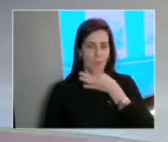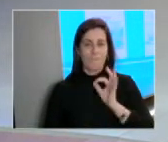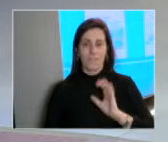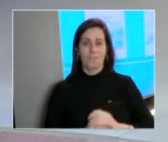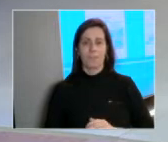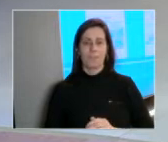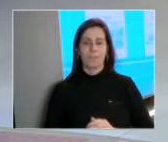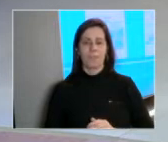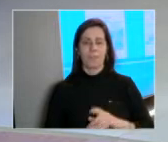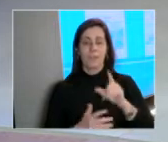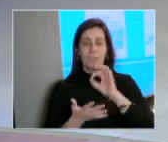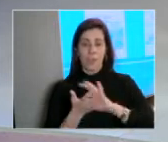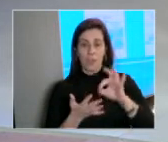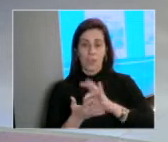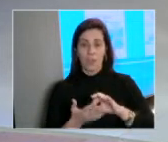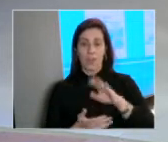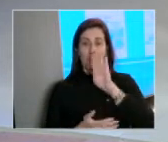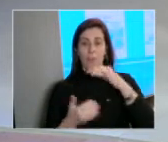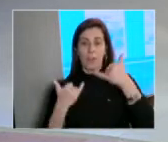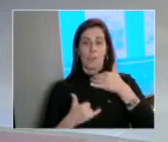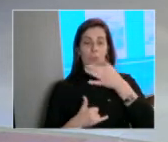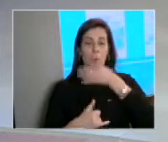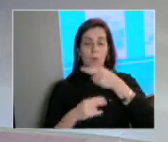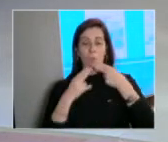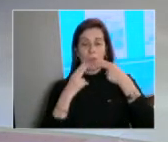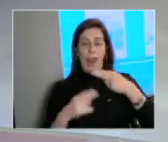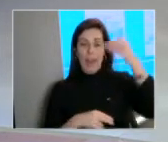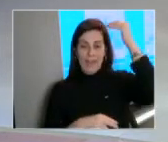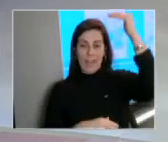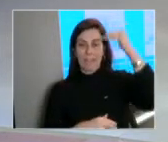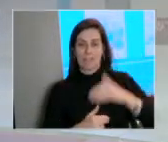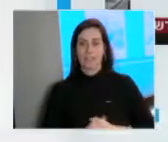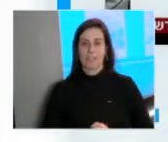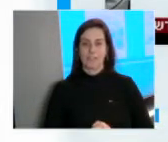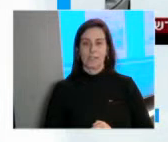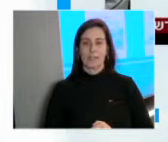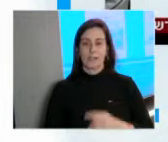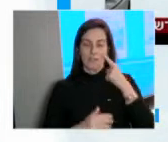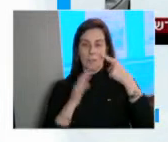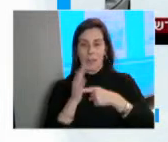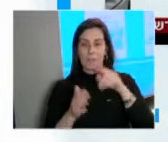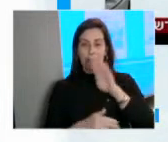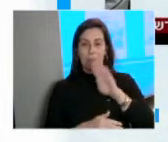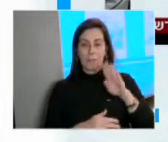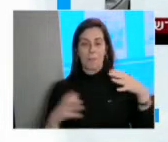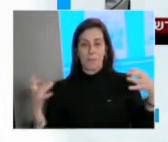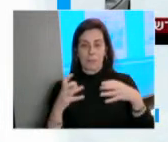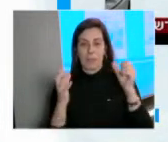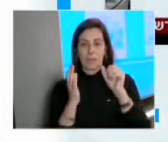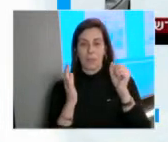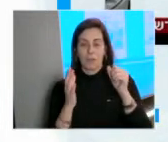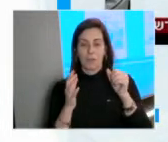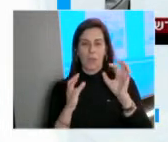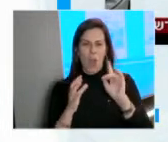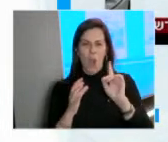מבחינתה. היא כותבת ככה: ביבי כעת בנאום תגובה לגנץ, ומראים את נתניהו במסיבת העיתונאים,